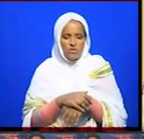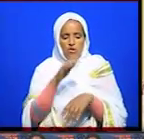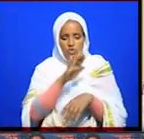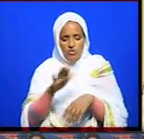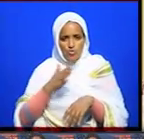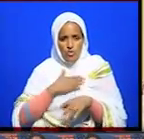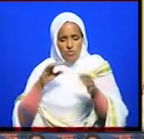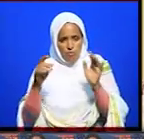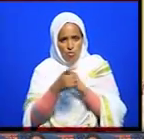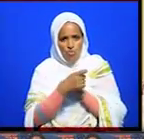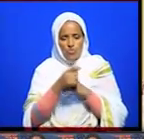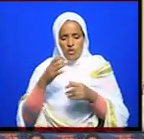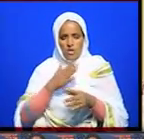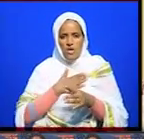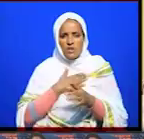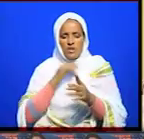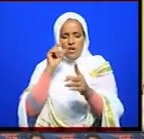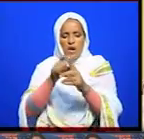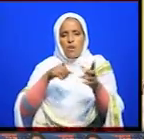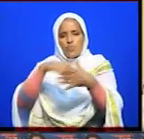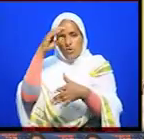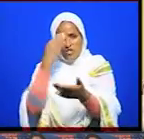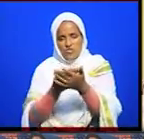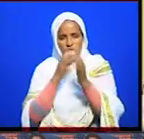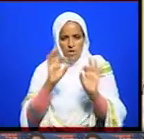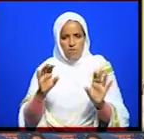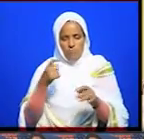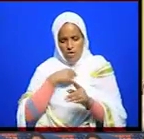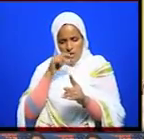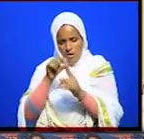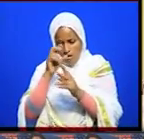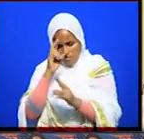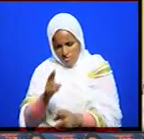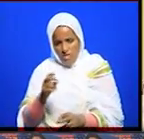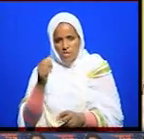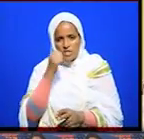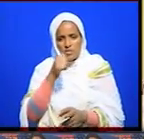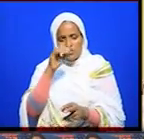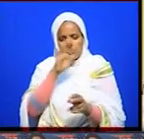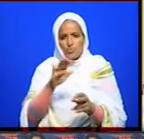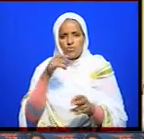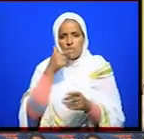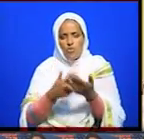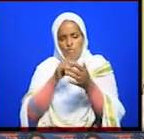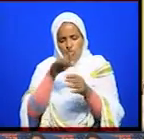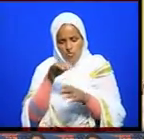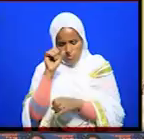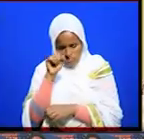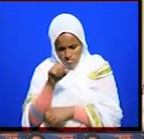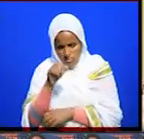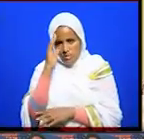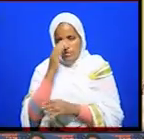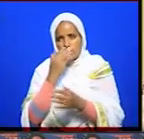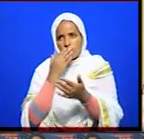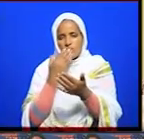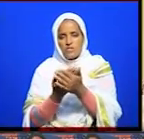እግዚአብሔር የተመሰገነ ይሁን። ልጆችም ቢሆኑ ከኔ ቃል የሚወጣ ልጅ የለኝም። የሴት ልጆች የሚባል ልጅ